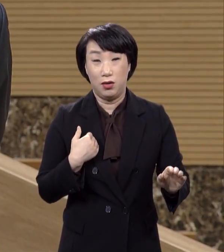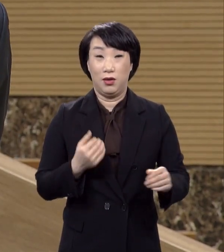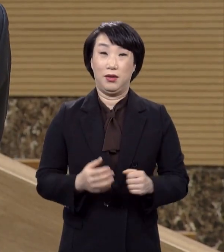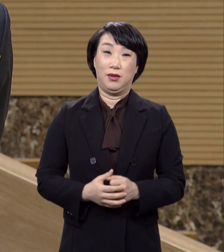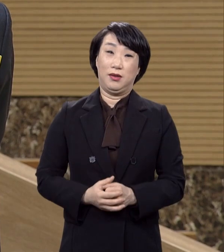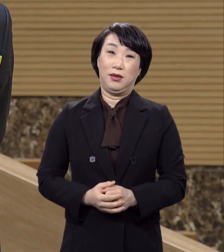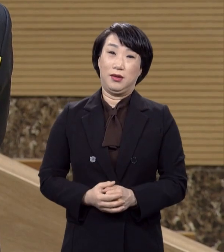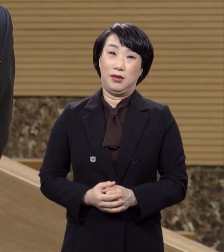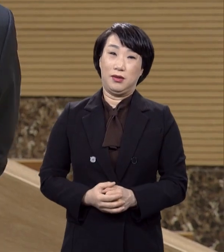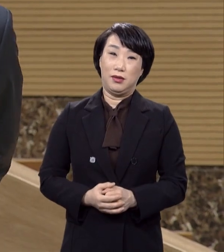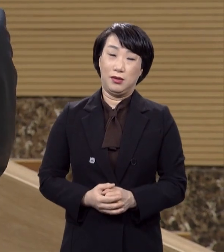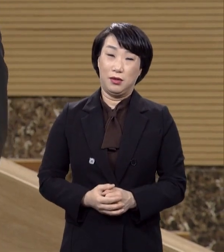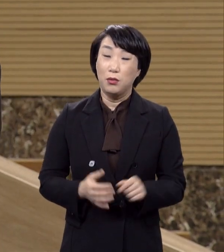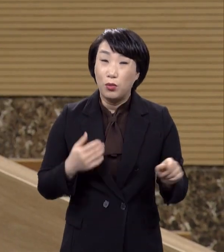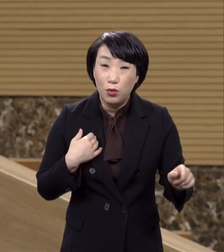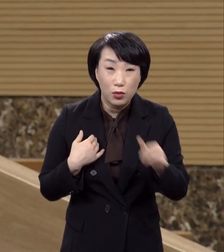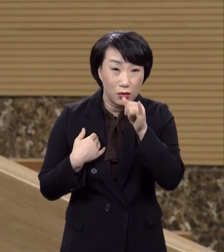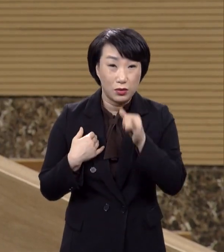때문에